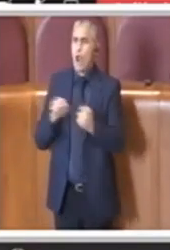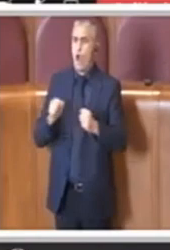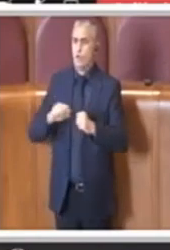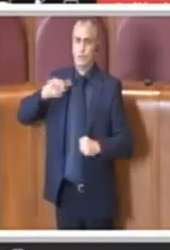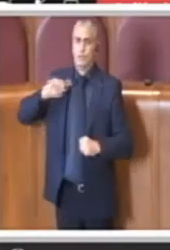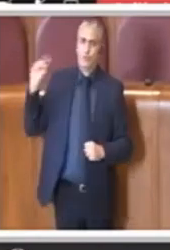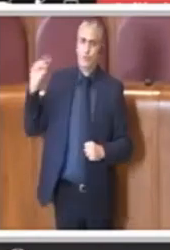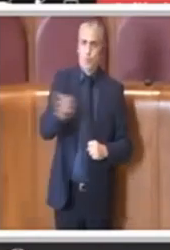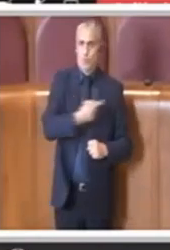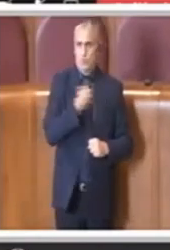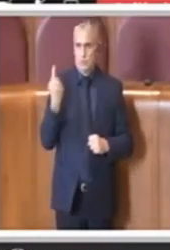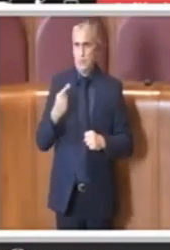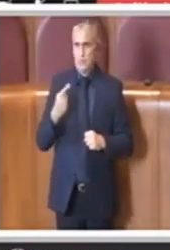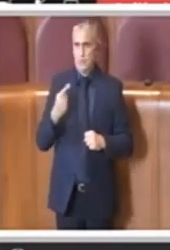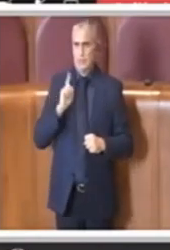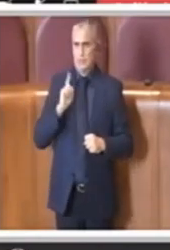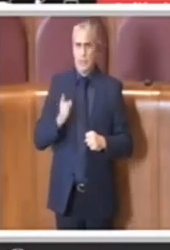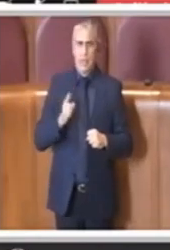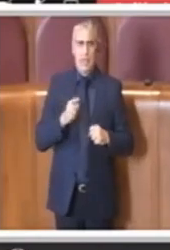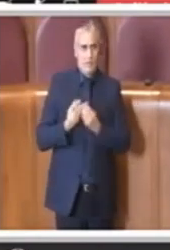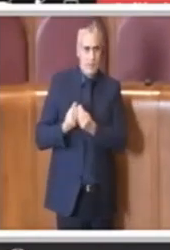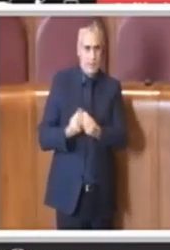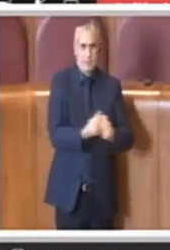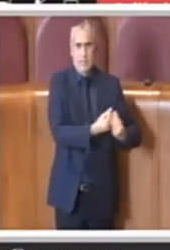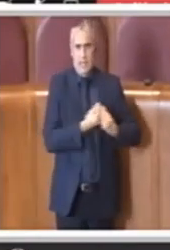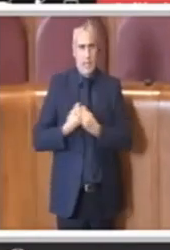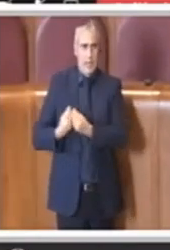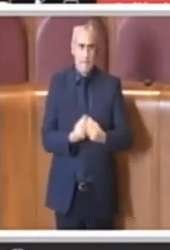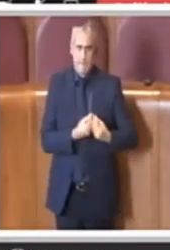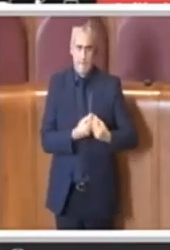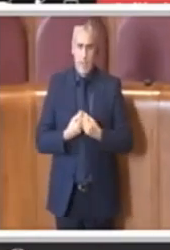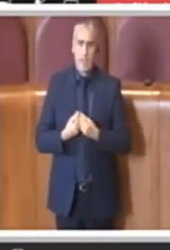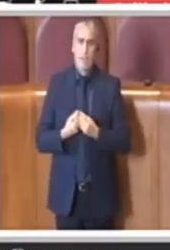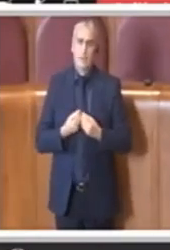trasversale che deve vedere tutti quanti uniti